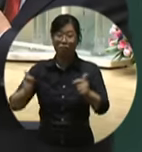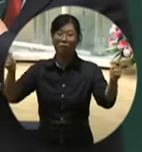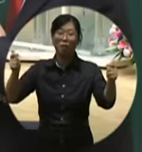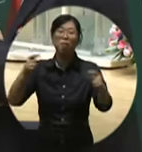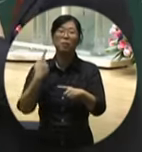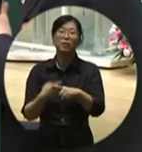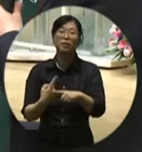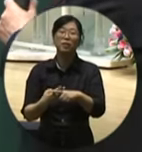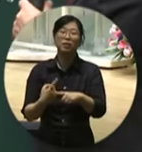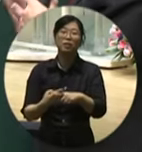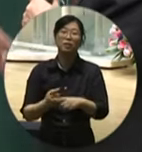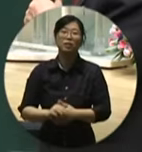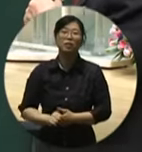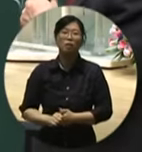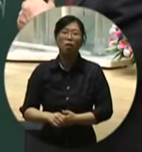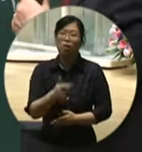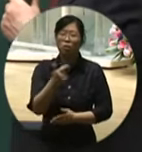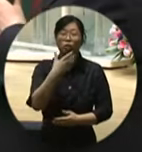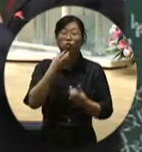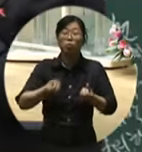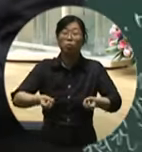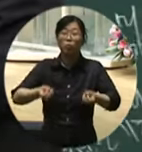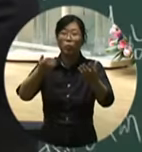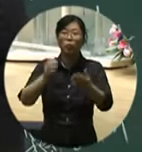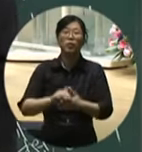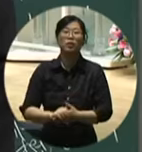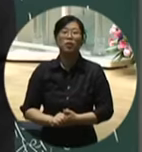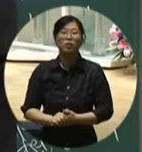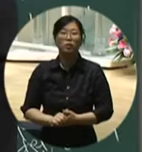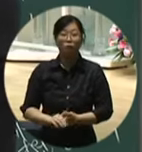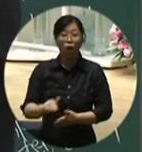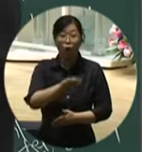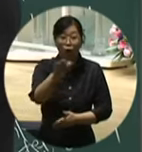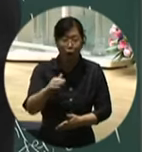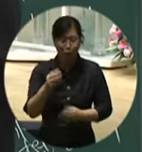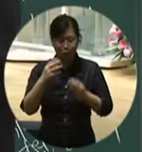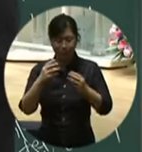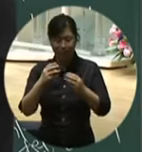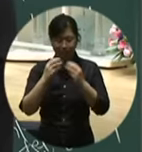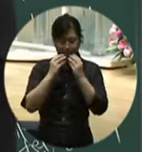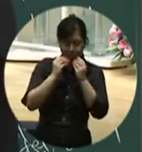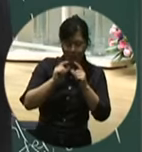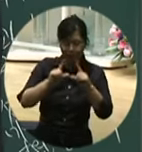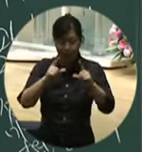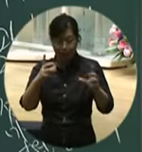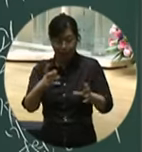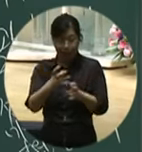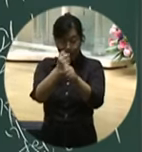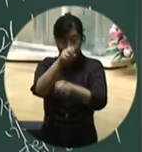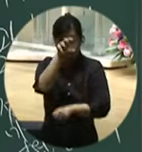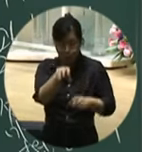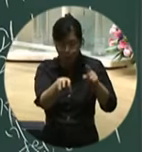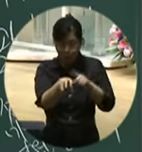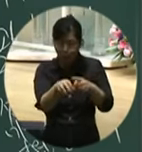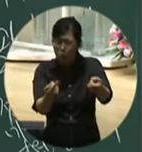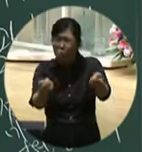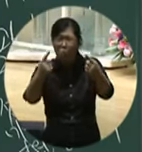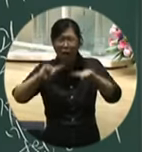the blessing. 얼마나 큰 축복입니까? How amazing is this blessing? 여러분의 핵심에서 이제는 그냥이 아니고